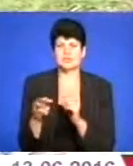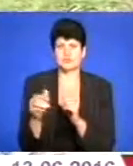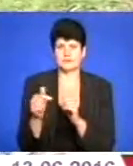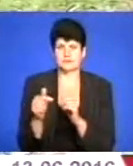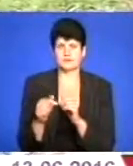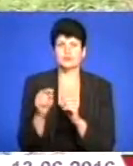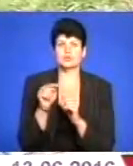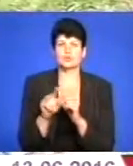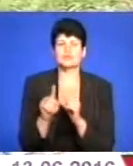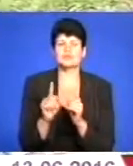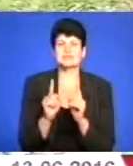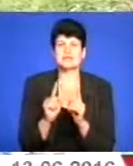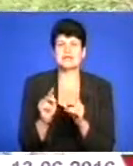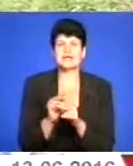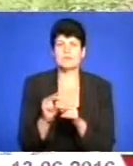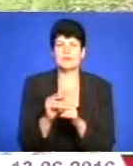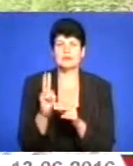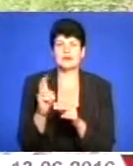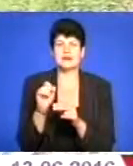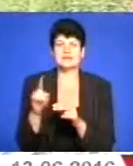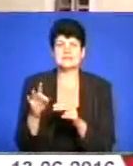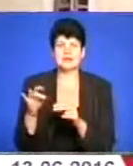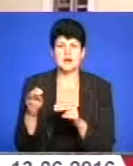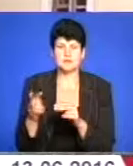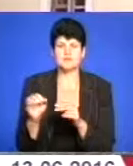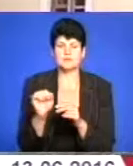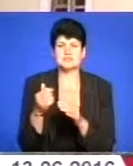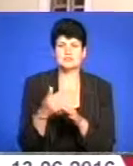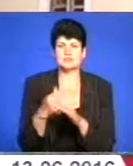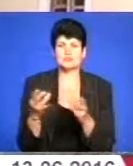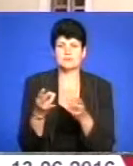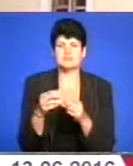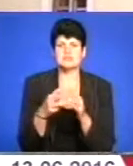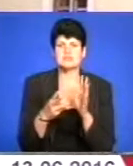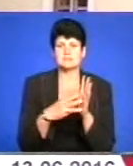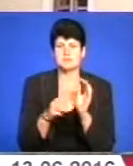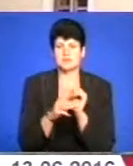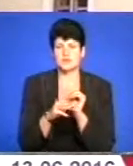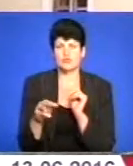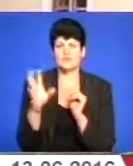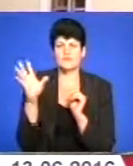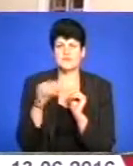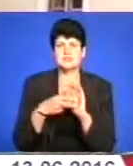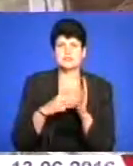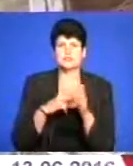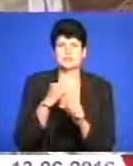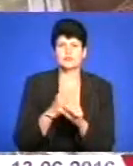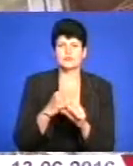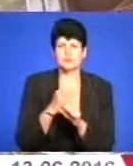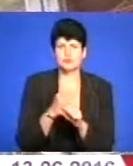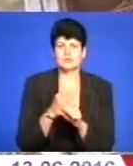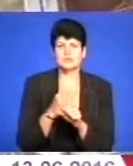місцях військовослужбовців 44-ї бригади. На відновлення військових формувань в області Міністерство оборони надало